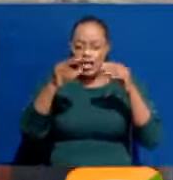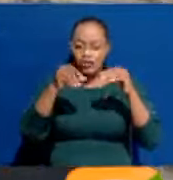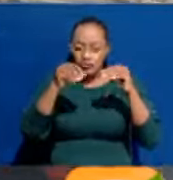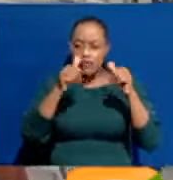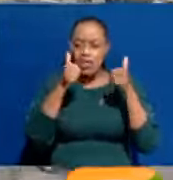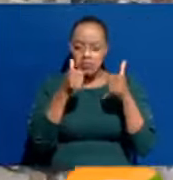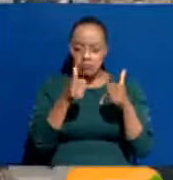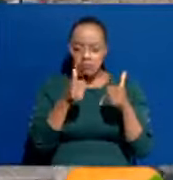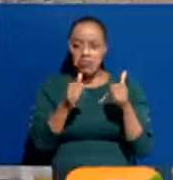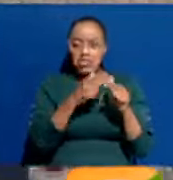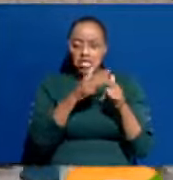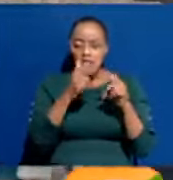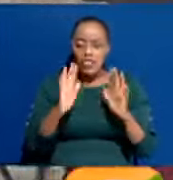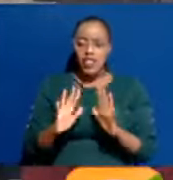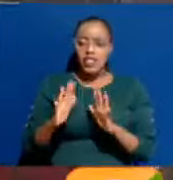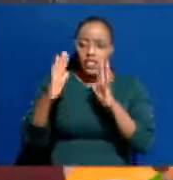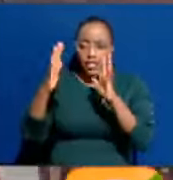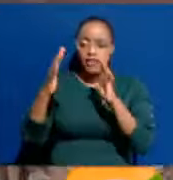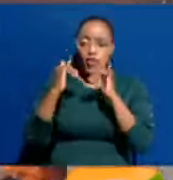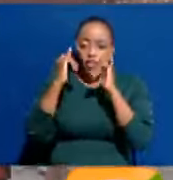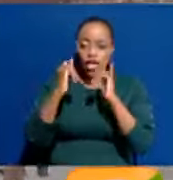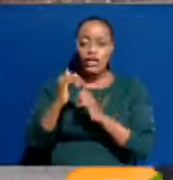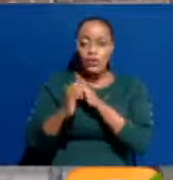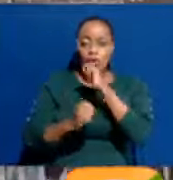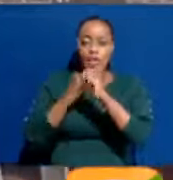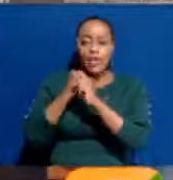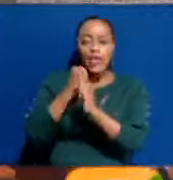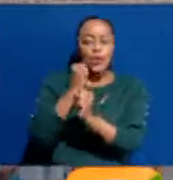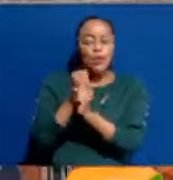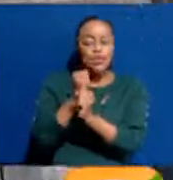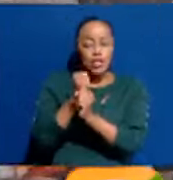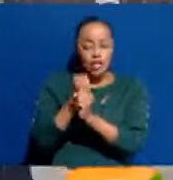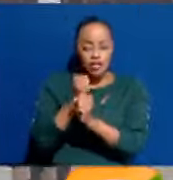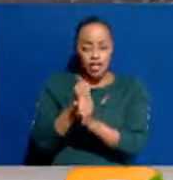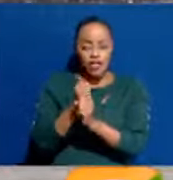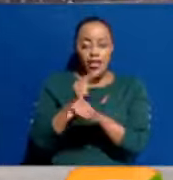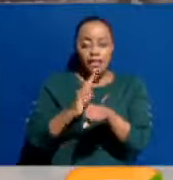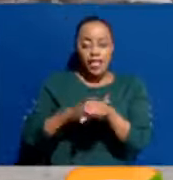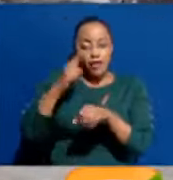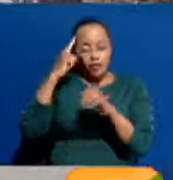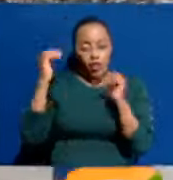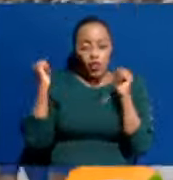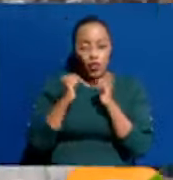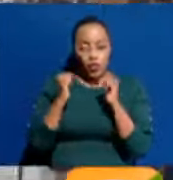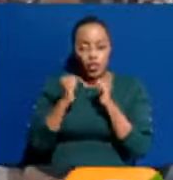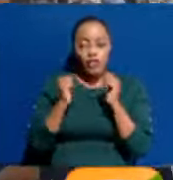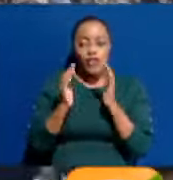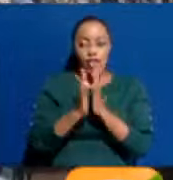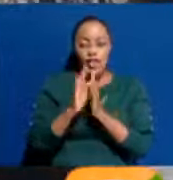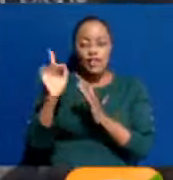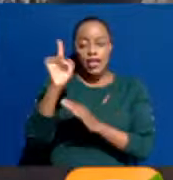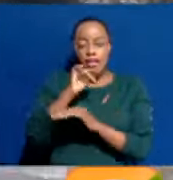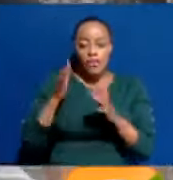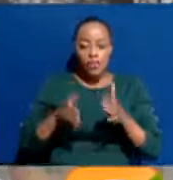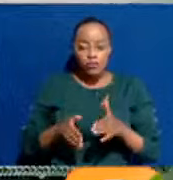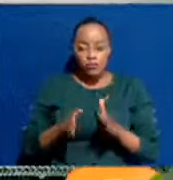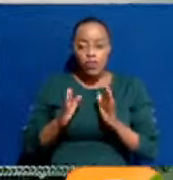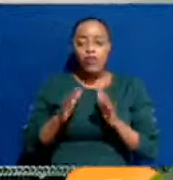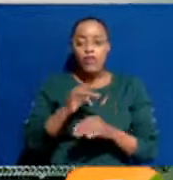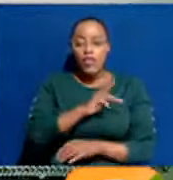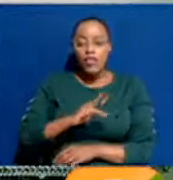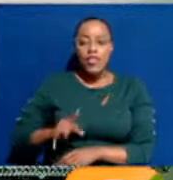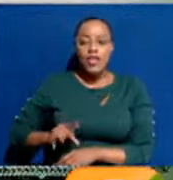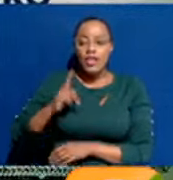Hapa ndipo sherehe za mwaka mpya zilikuwa zinafanyika, msimu wa baridi, sherehe za siku ya kuzaliwa kwa mfalme